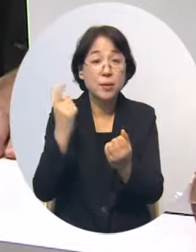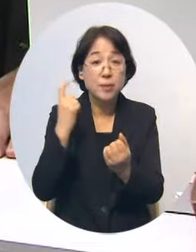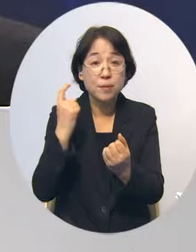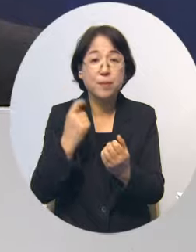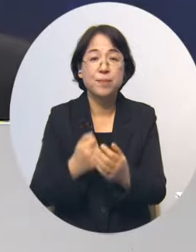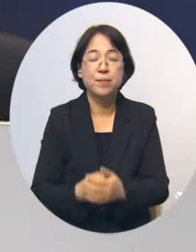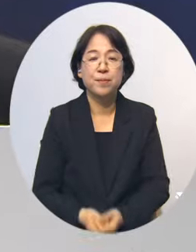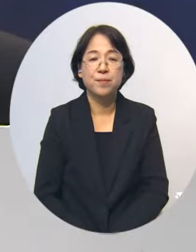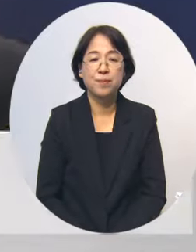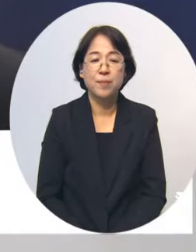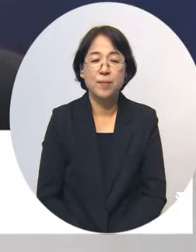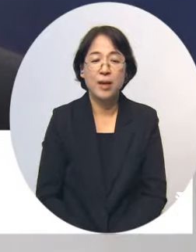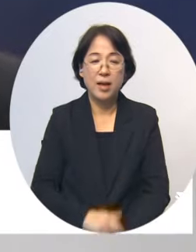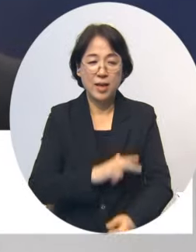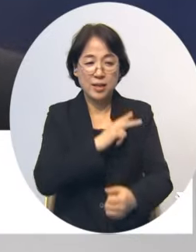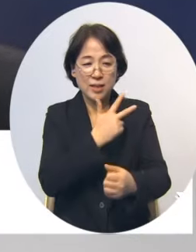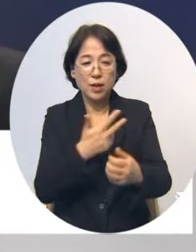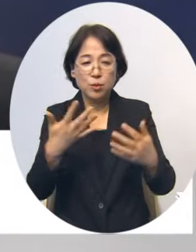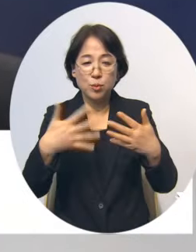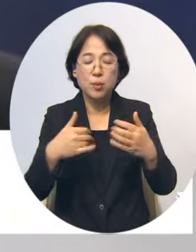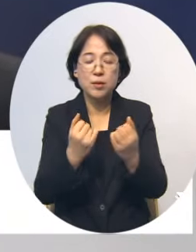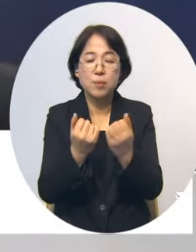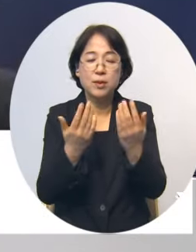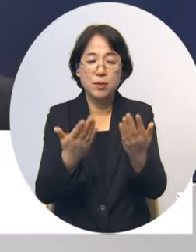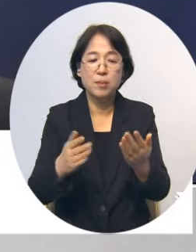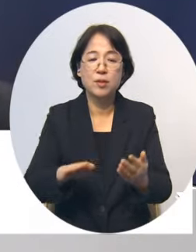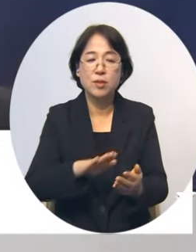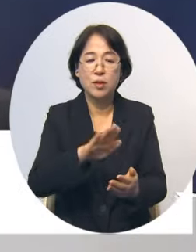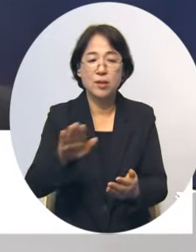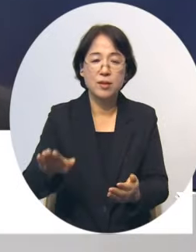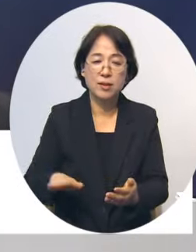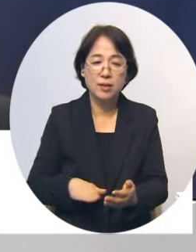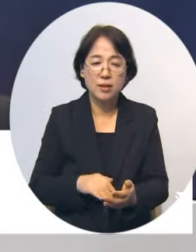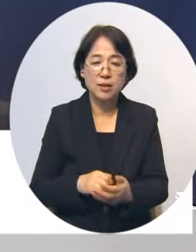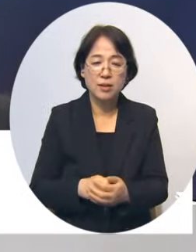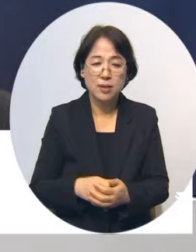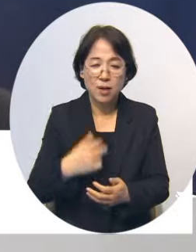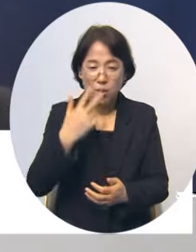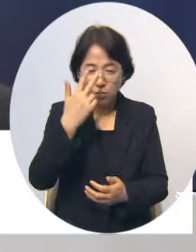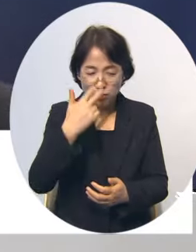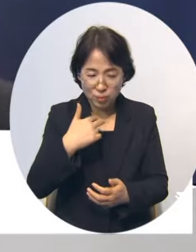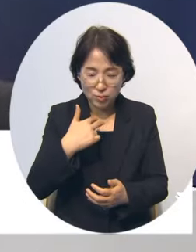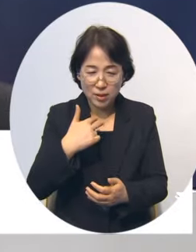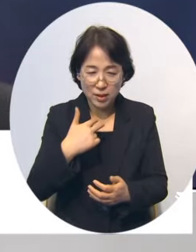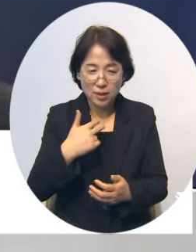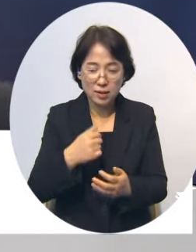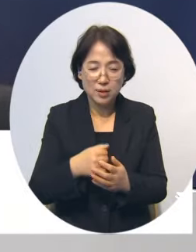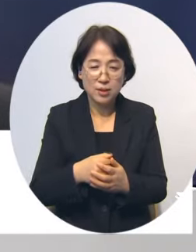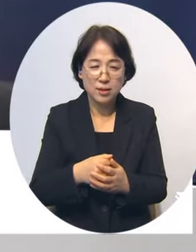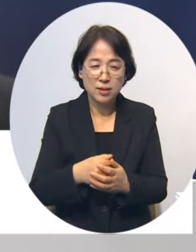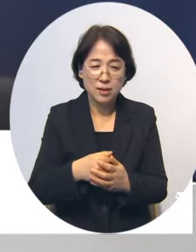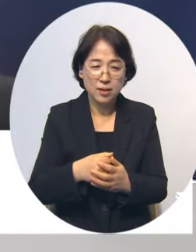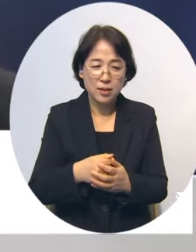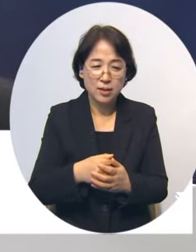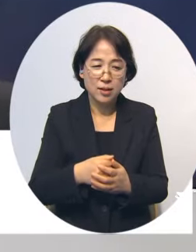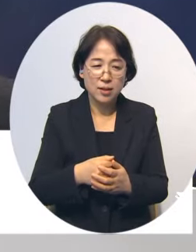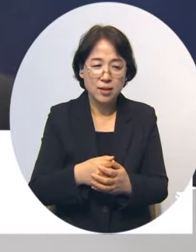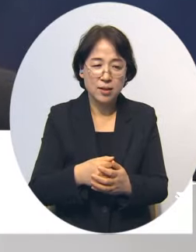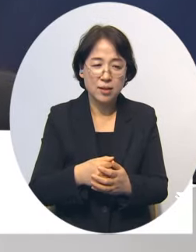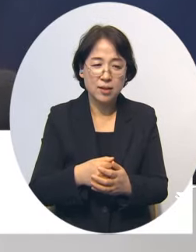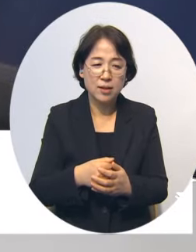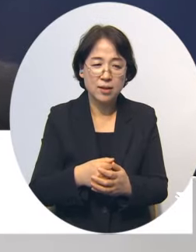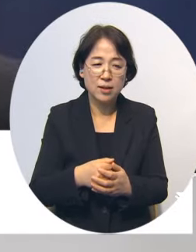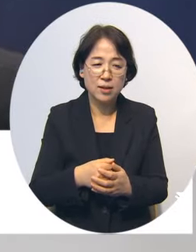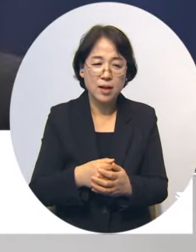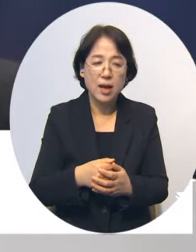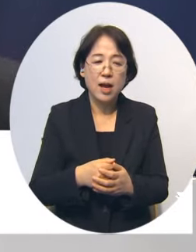설명을습니다 자격을 설명드리면 저 용을 하고 있기 때문에 학력 연령 성별 경력 등과